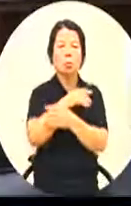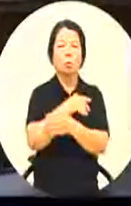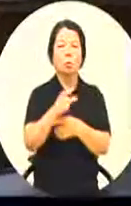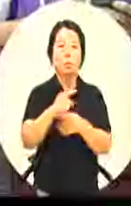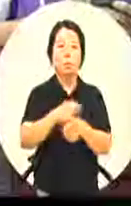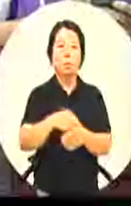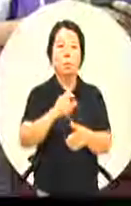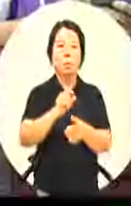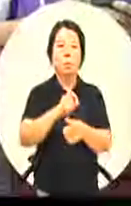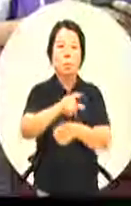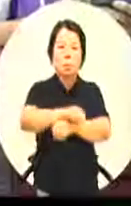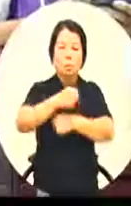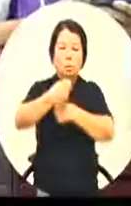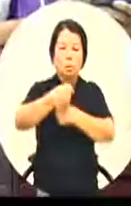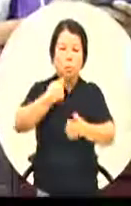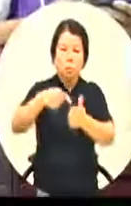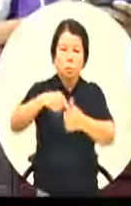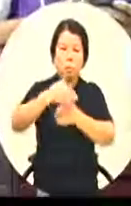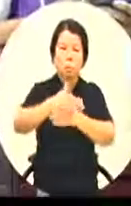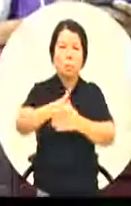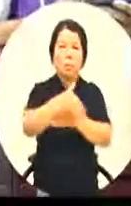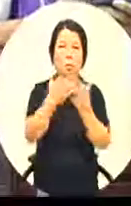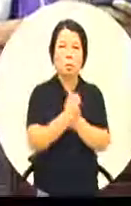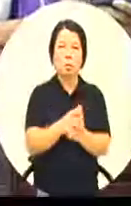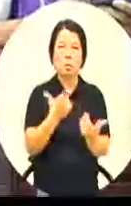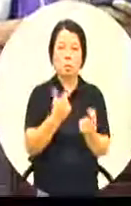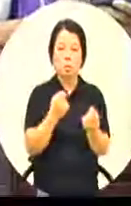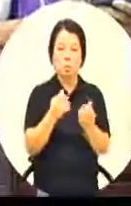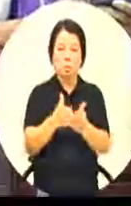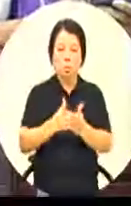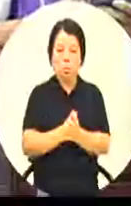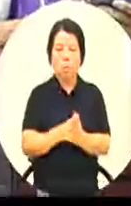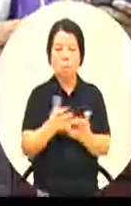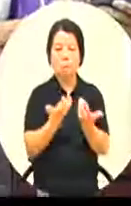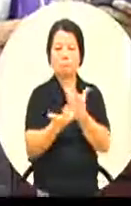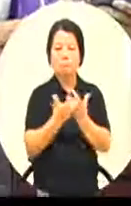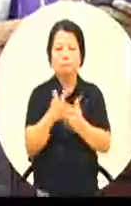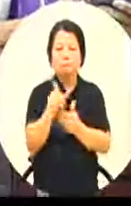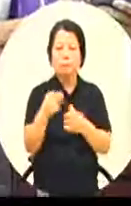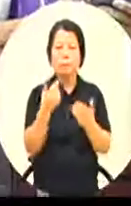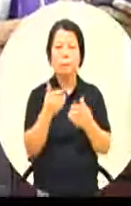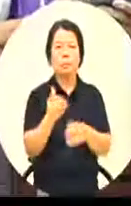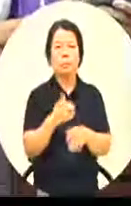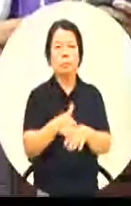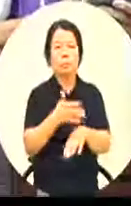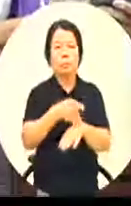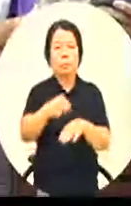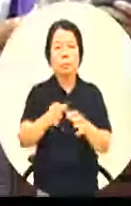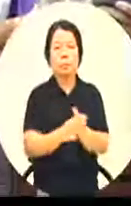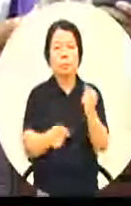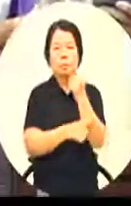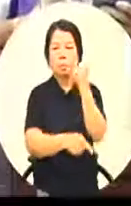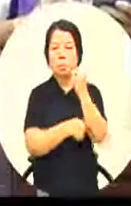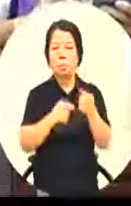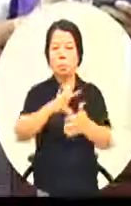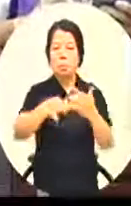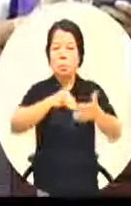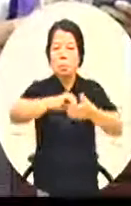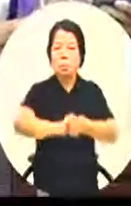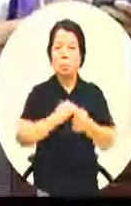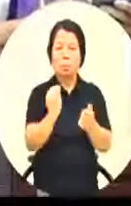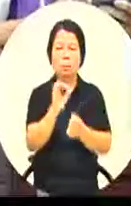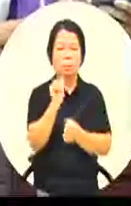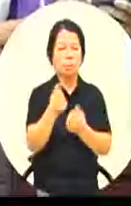是希望是强调同整的，而且是不分科的。所以法令有规定幼儿的课程不可以分科教